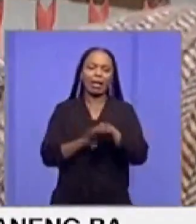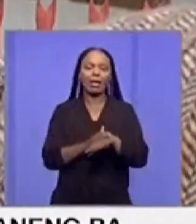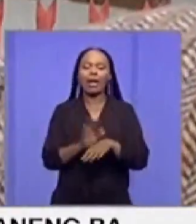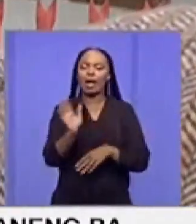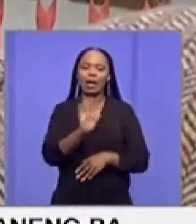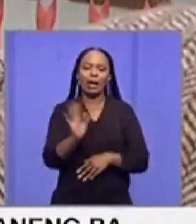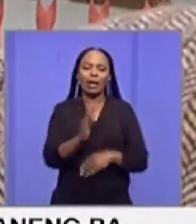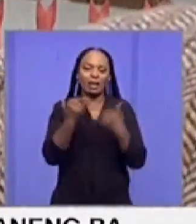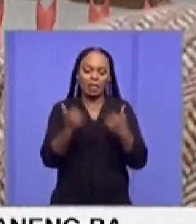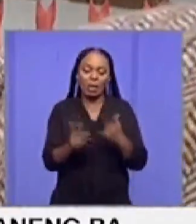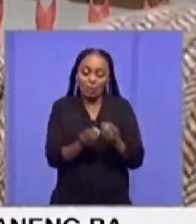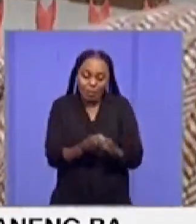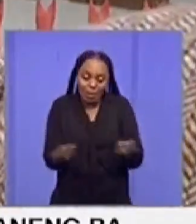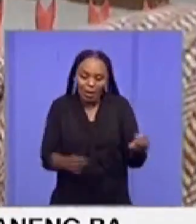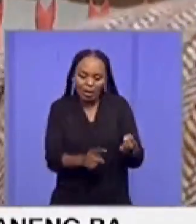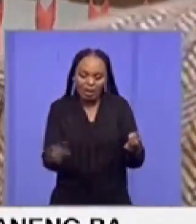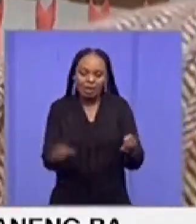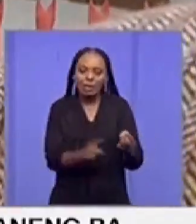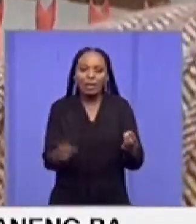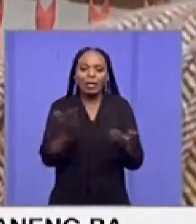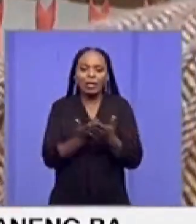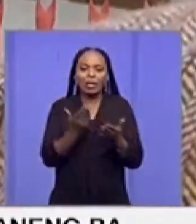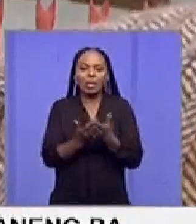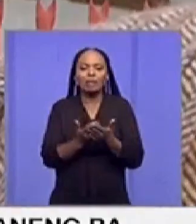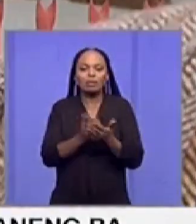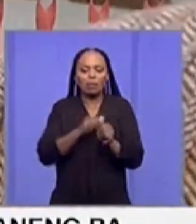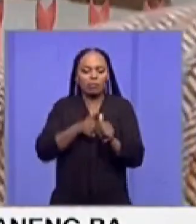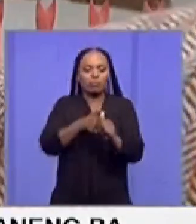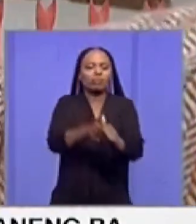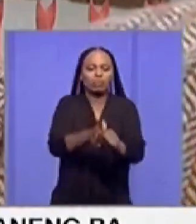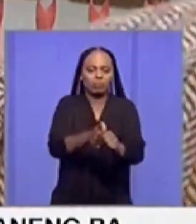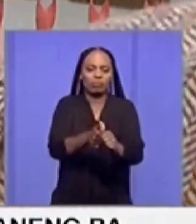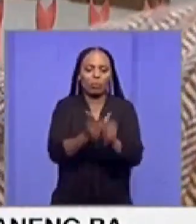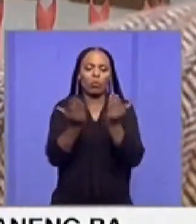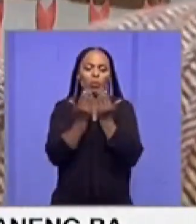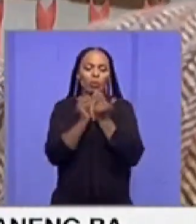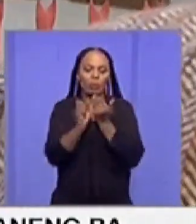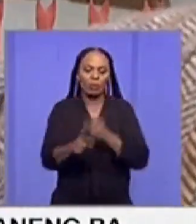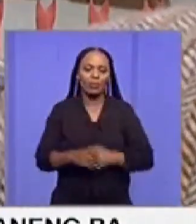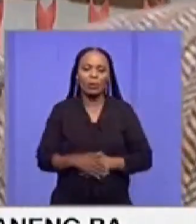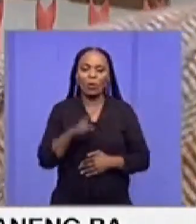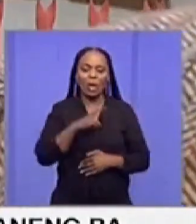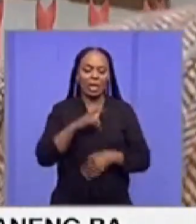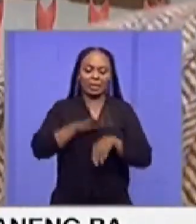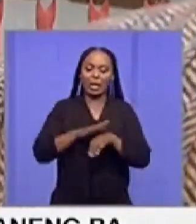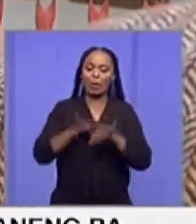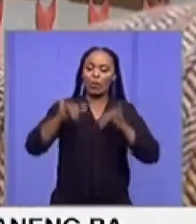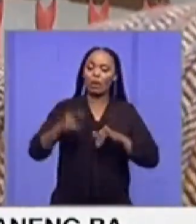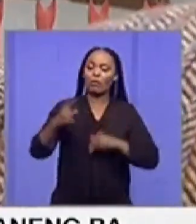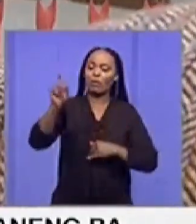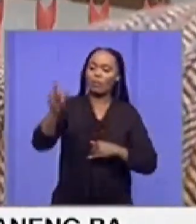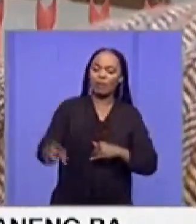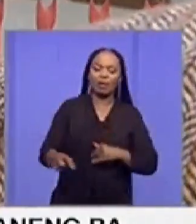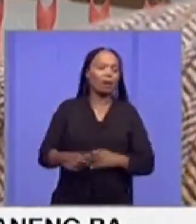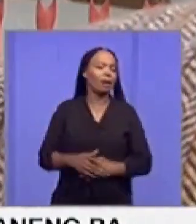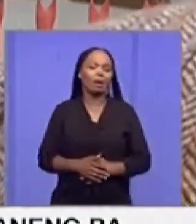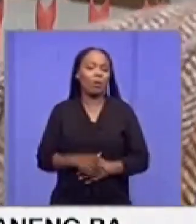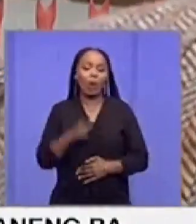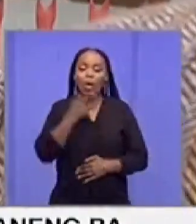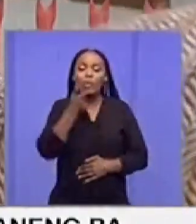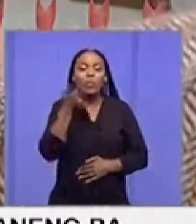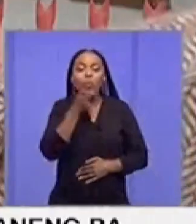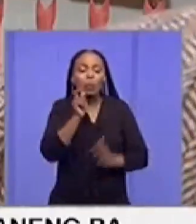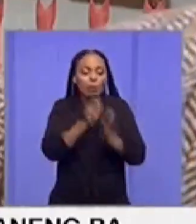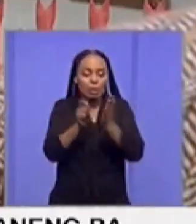gore bana ba hwetše se le gore se ba šile ka gore nako yona a emele motho ka gore se kgale ba